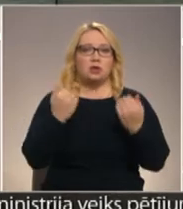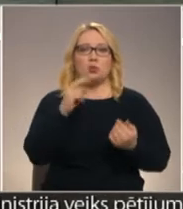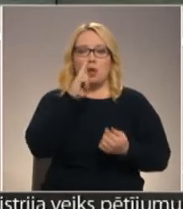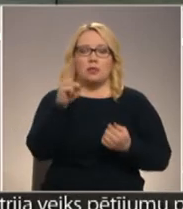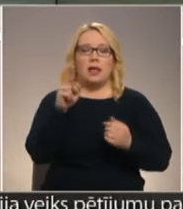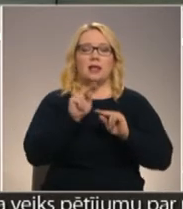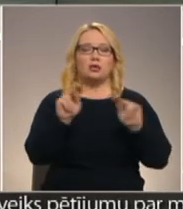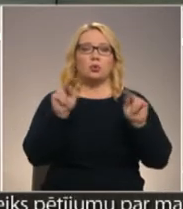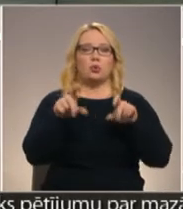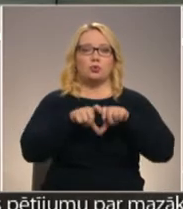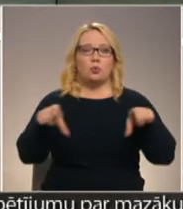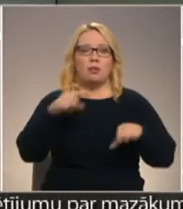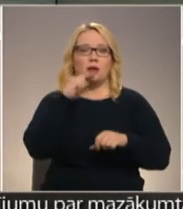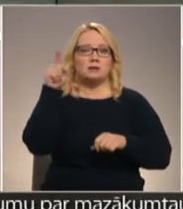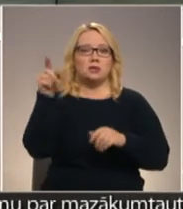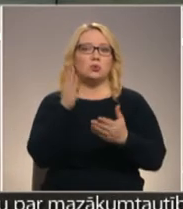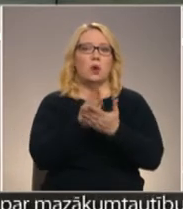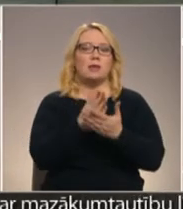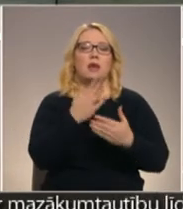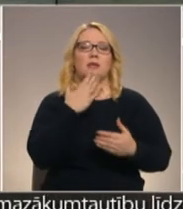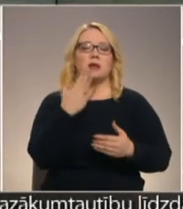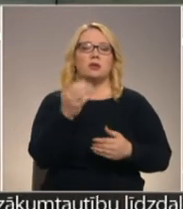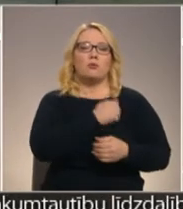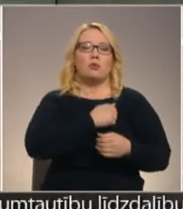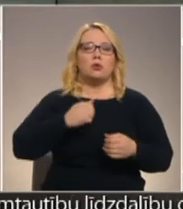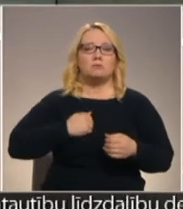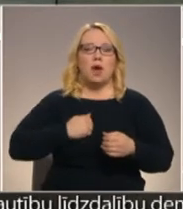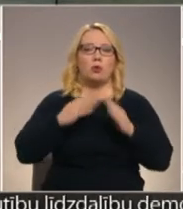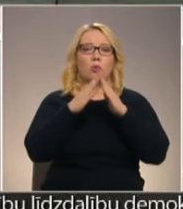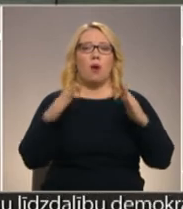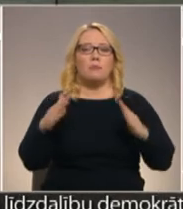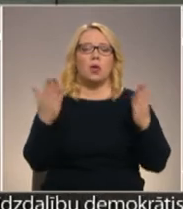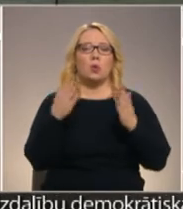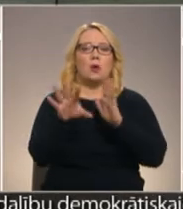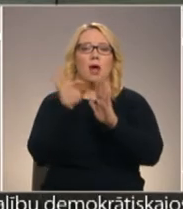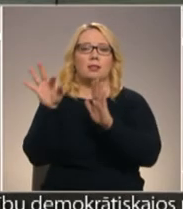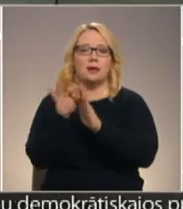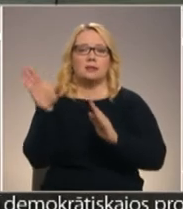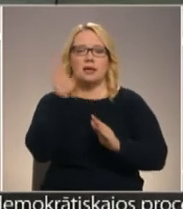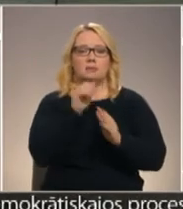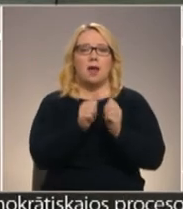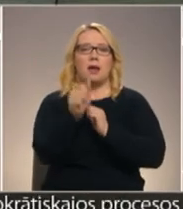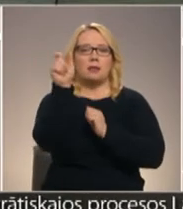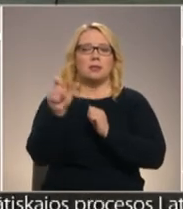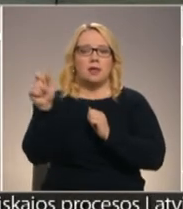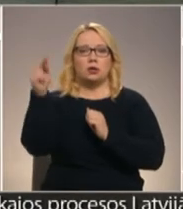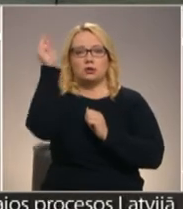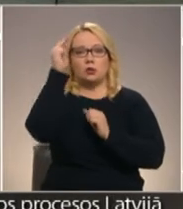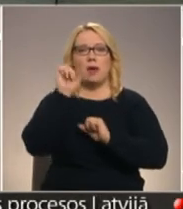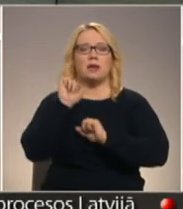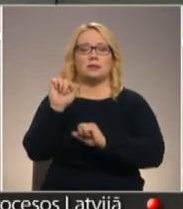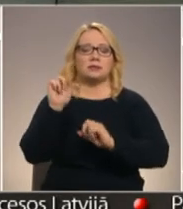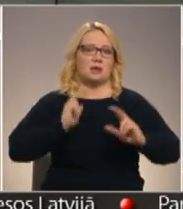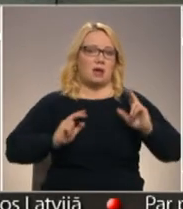Šonedēļ instruktoru skolā Cēsīs norisinās Nacionālo bruņoto spēku nometne, kurā atlasa iespējamos kandidātus studijām aizsardzības